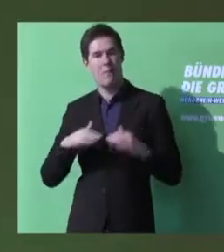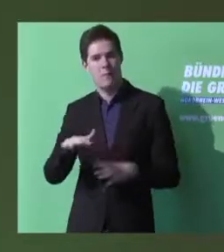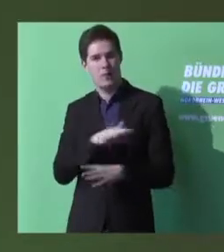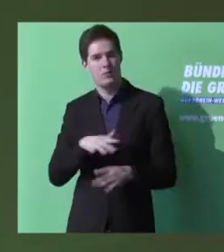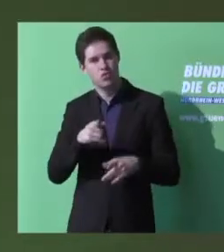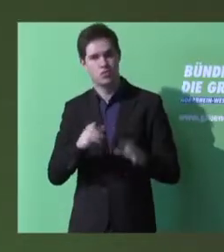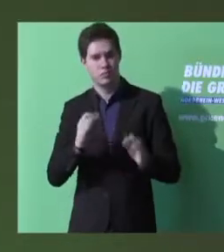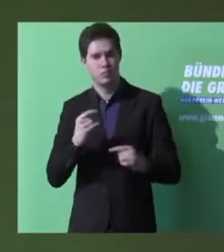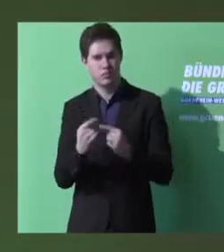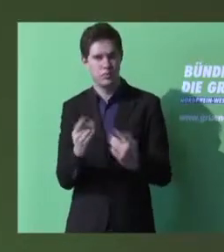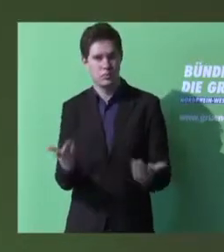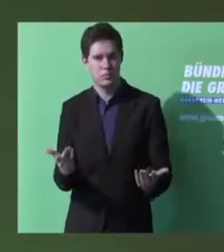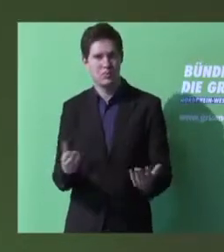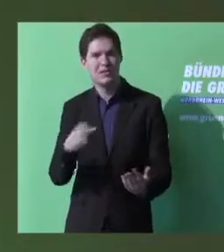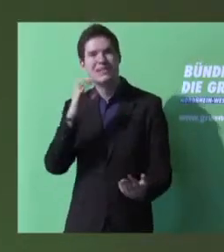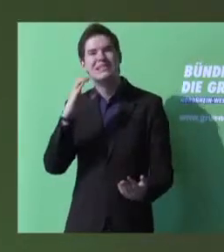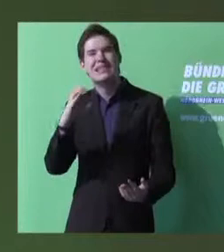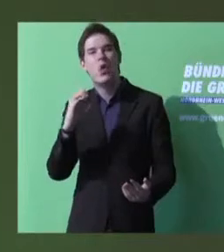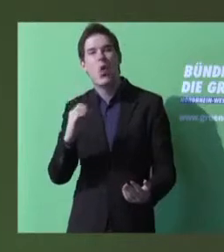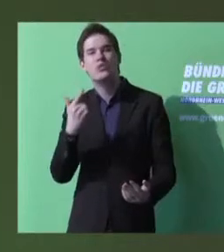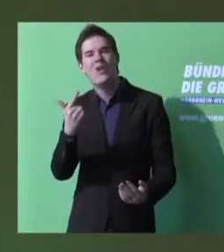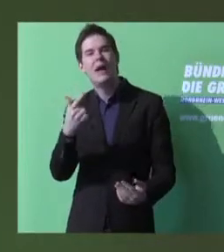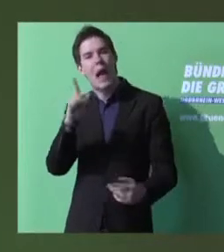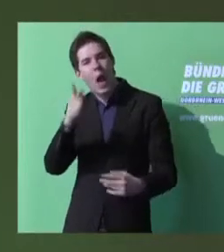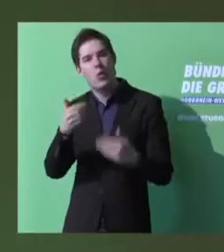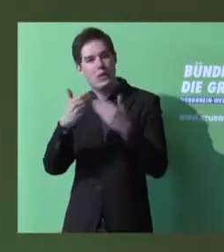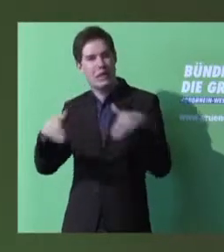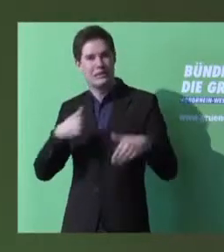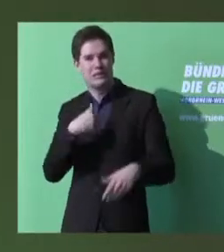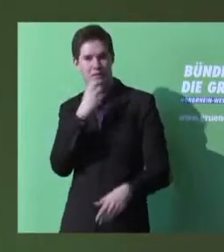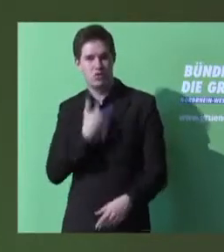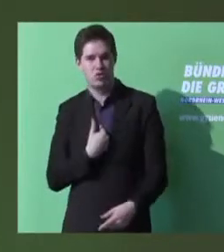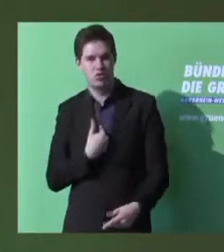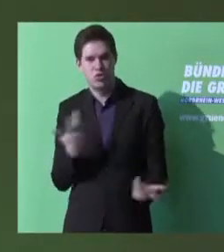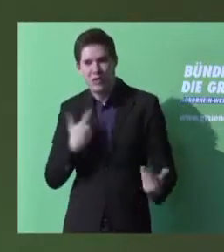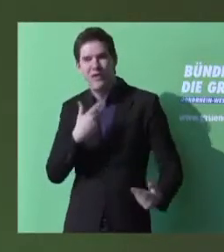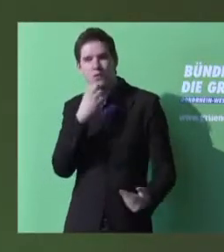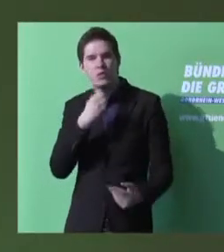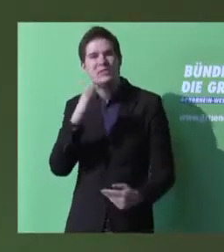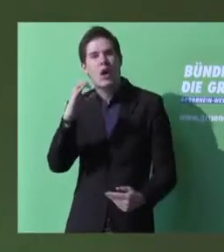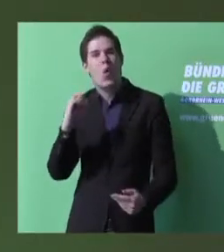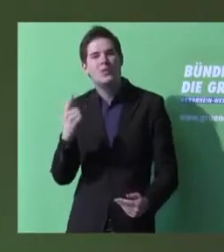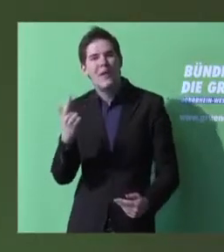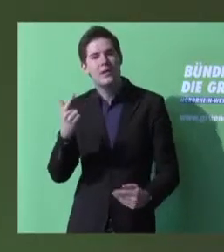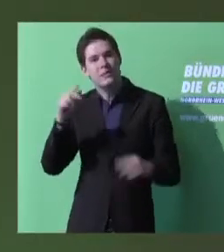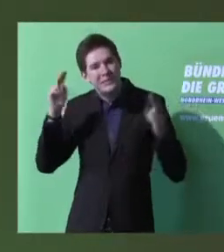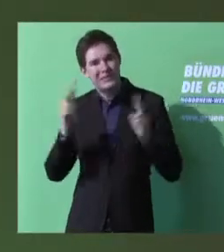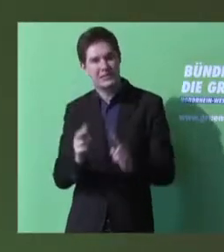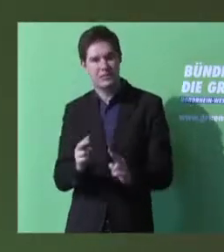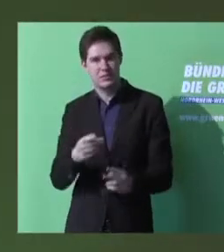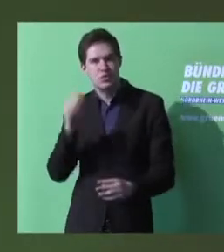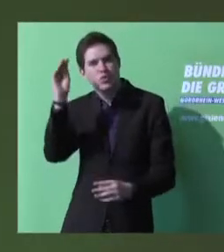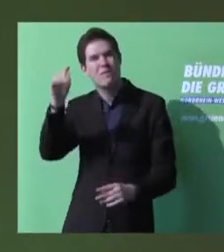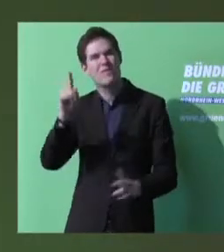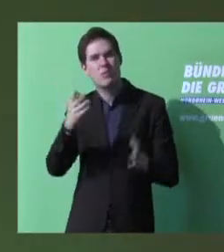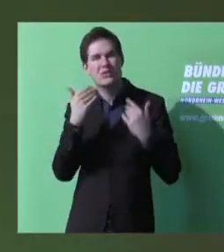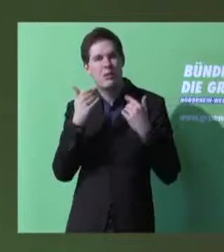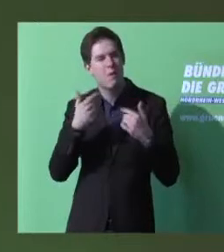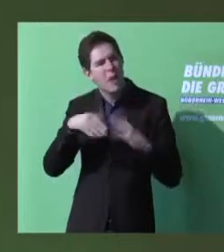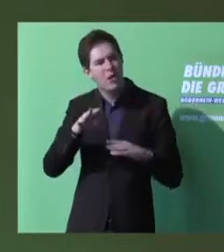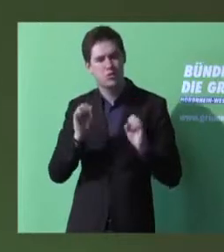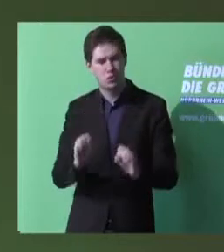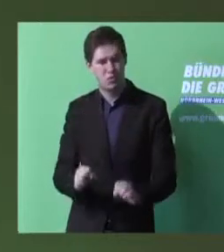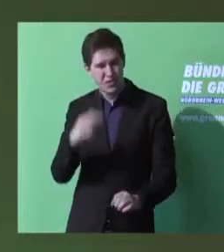eine CO2-Bremse. Wir müssen runter von CO2. Wir müssen endlich einen vernünftigen Klimaschutz machen. Ansonsten versündigen wir uns an